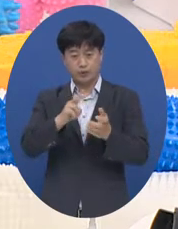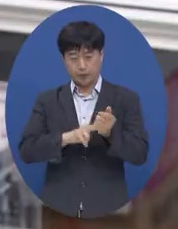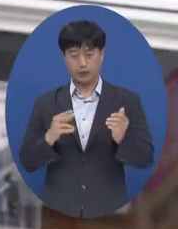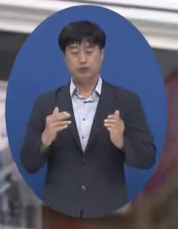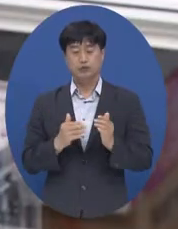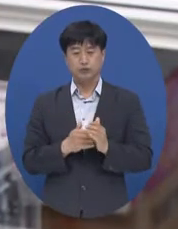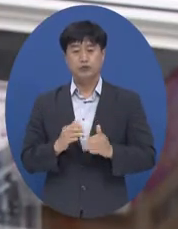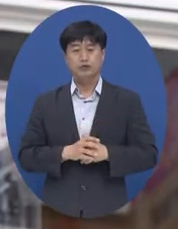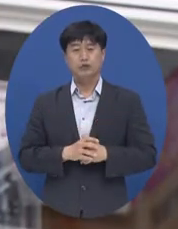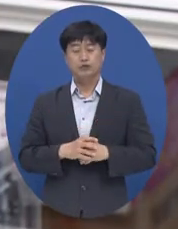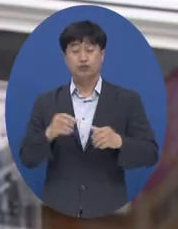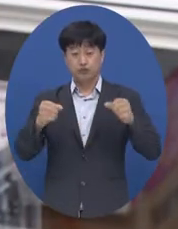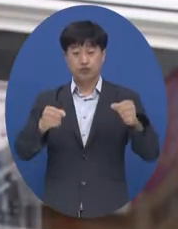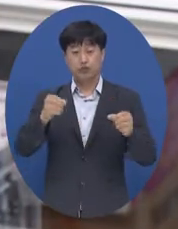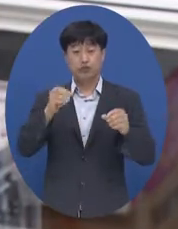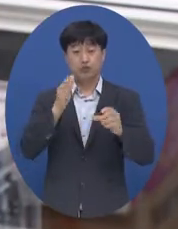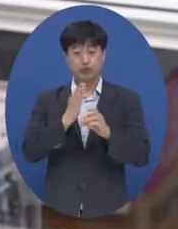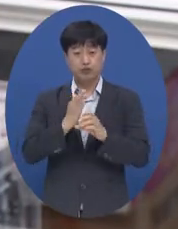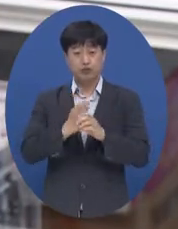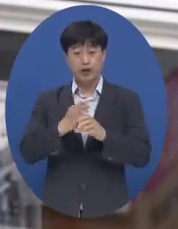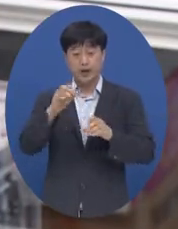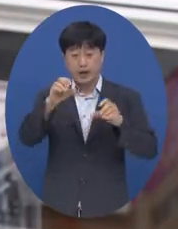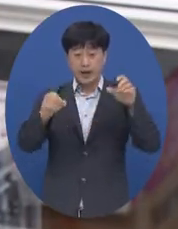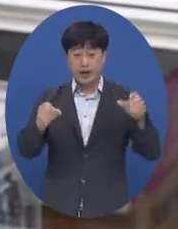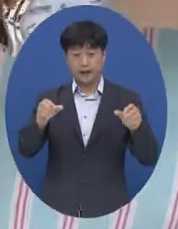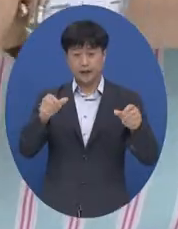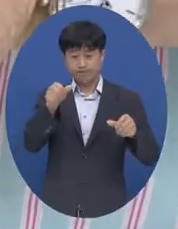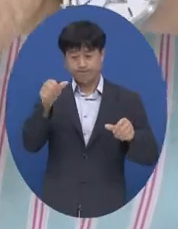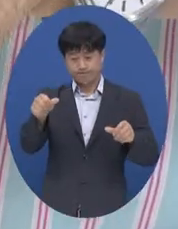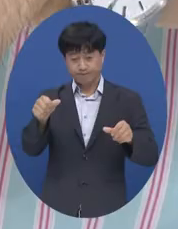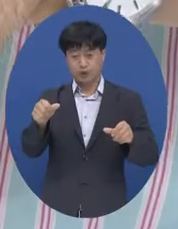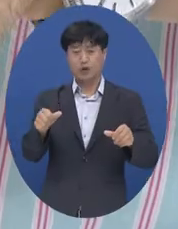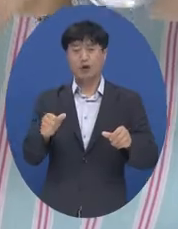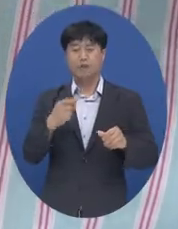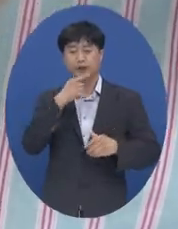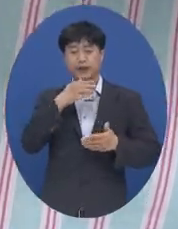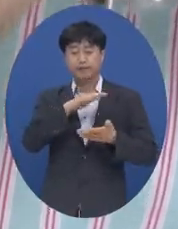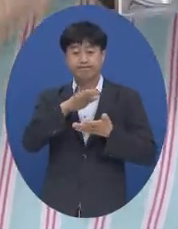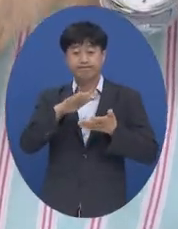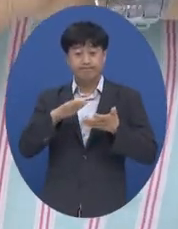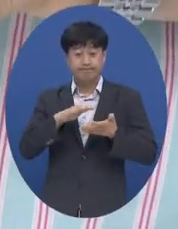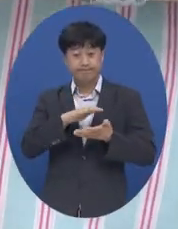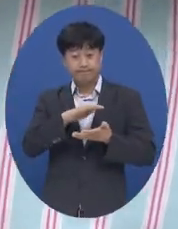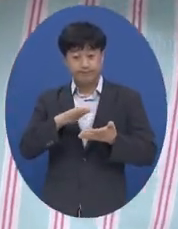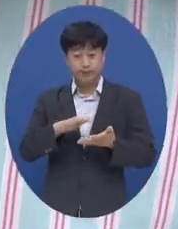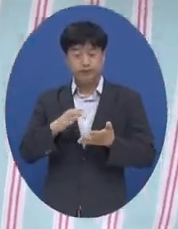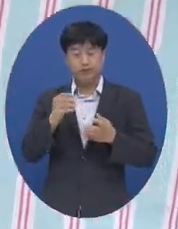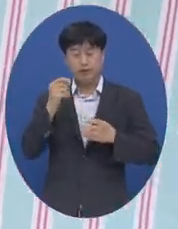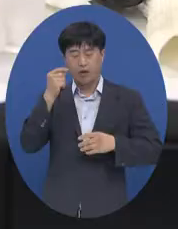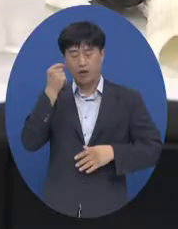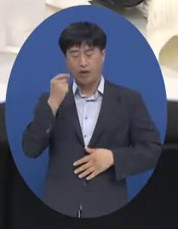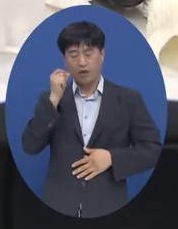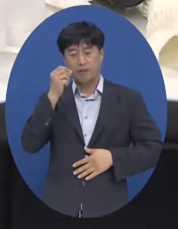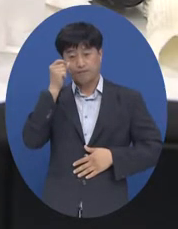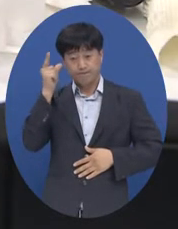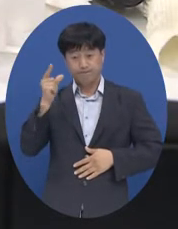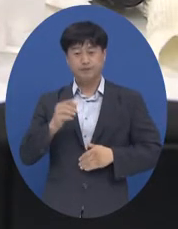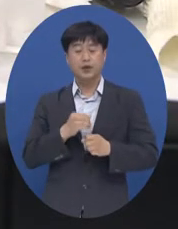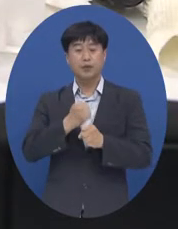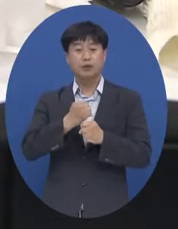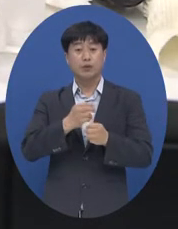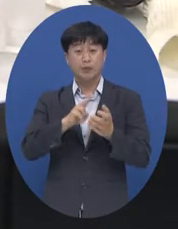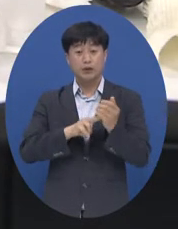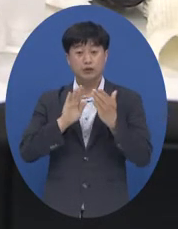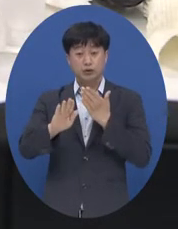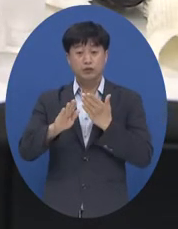상용화했습니다. 운전 중 핸들에 장착된 지압돌기를 누르면 혈액순환과 동시에 졸음을 깨워줍니다. 제품